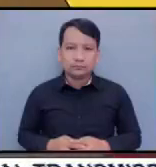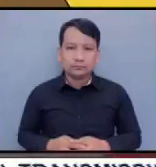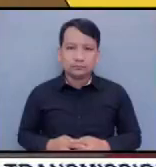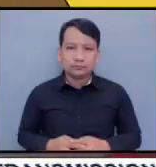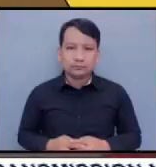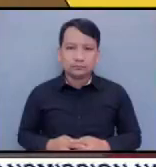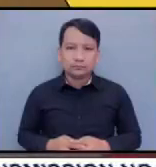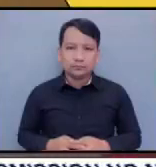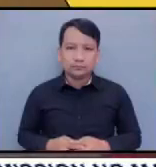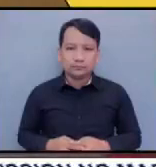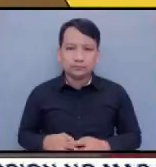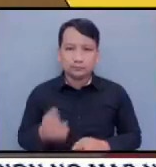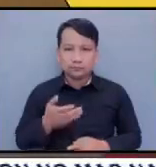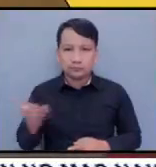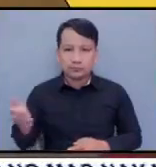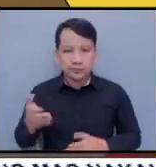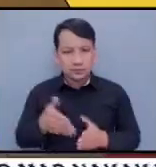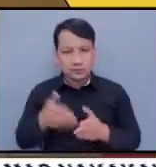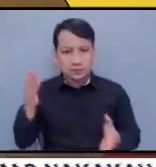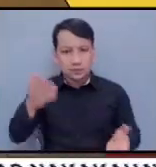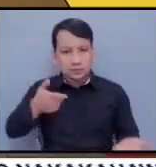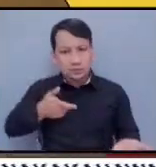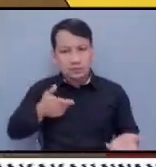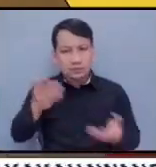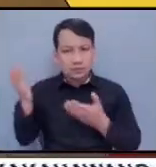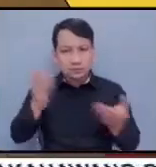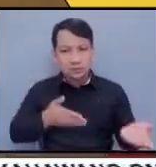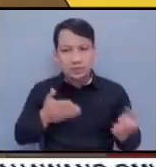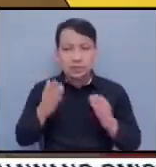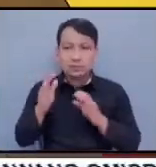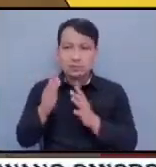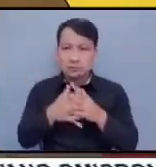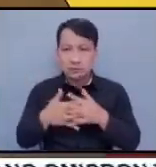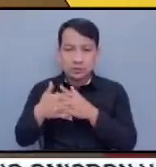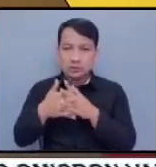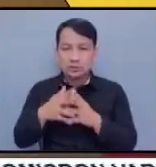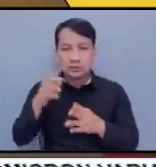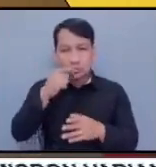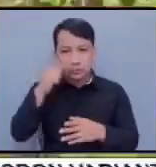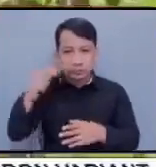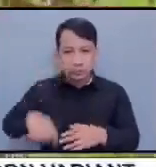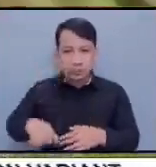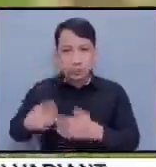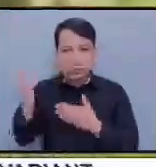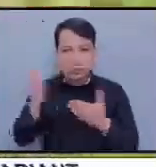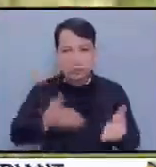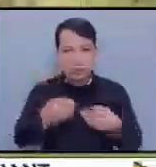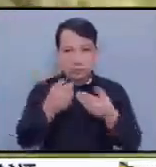Ilang matataas na armas na ang na-deliver ng Amerika sa Ukraine. Kabilang dito ang